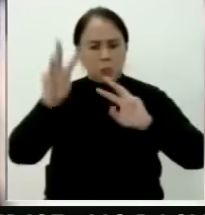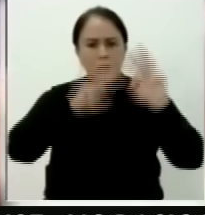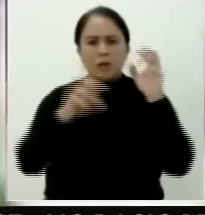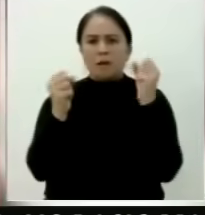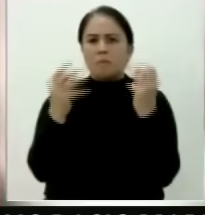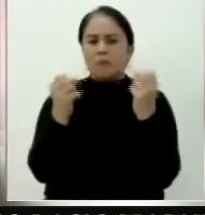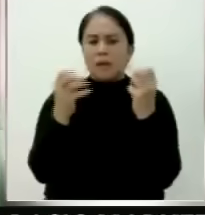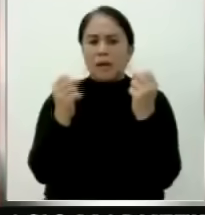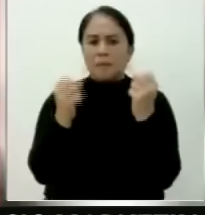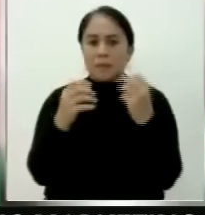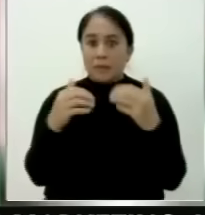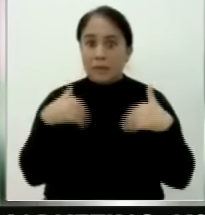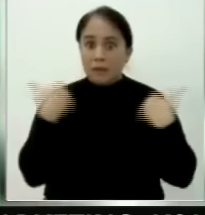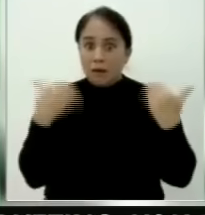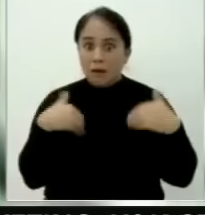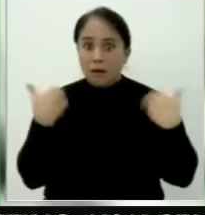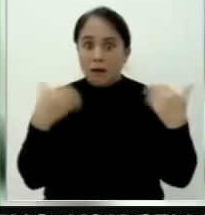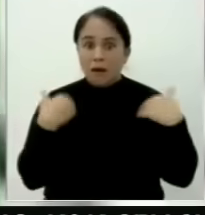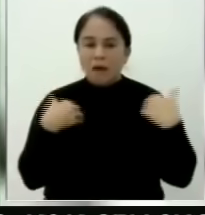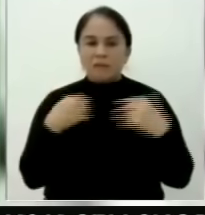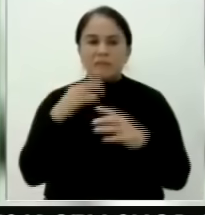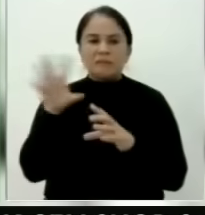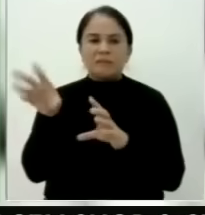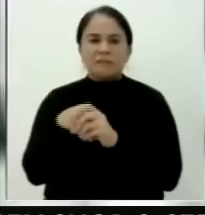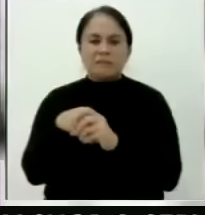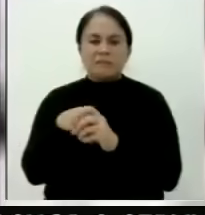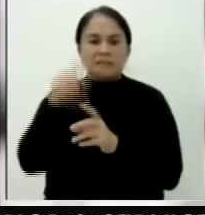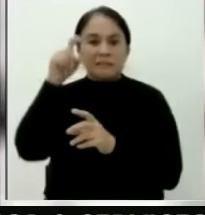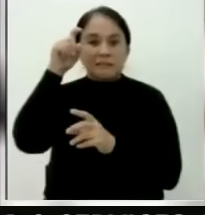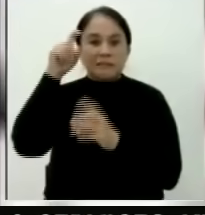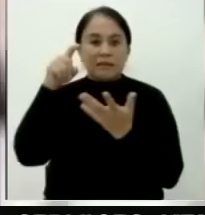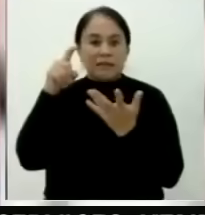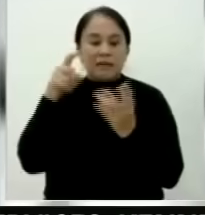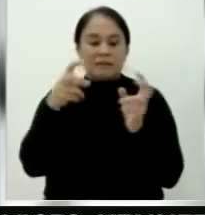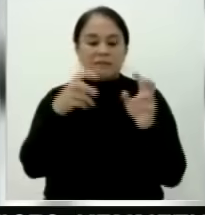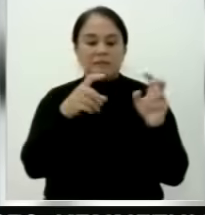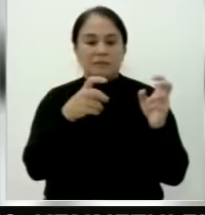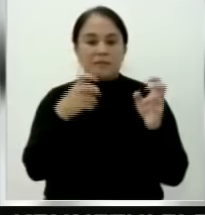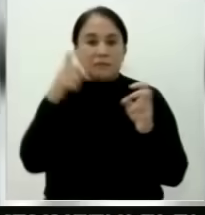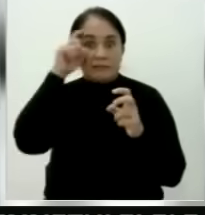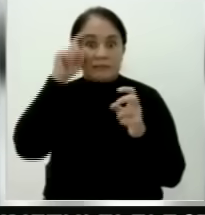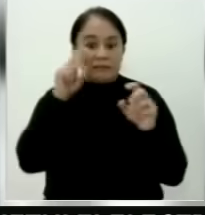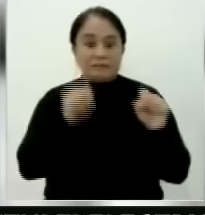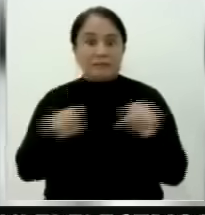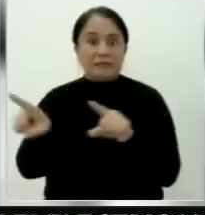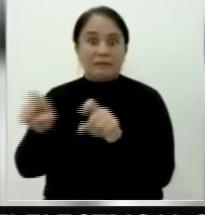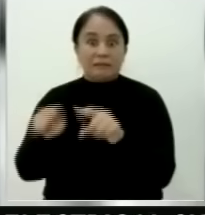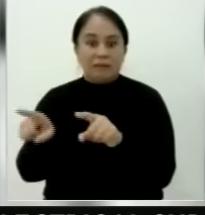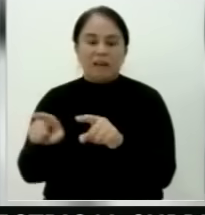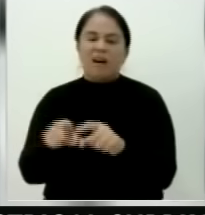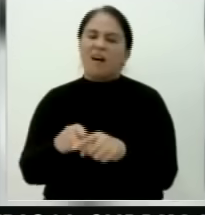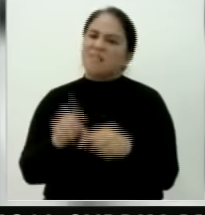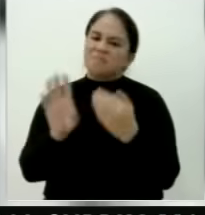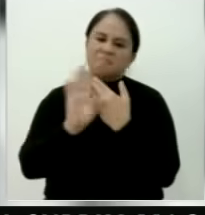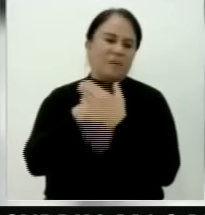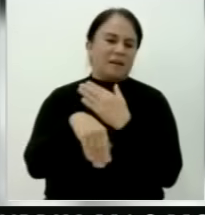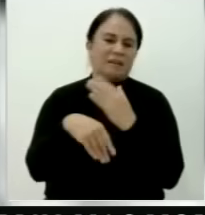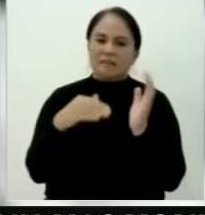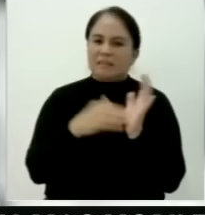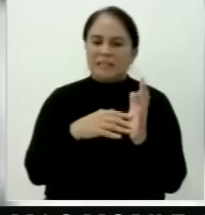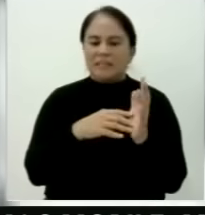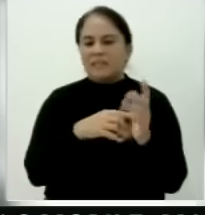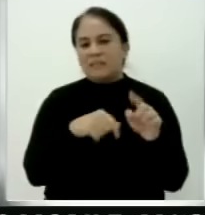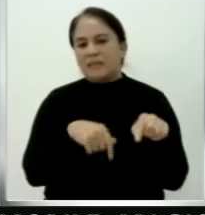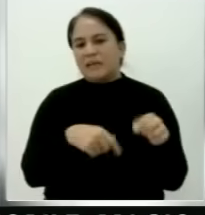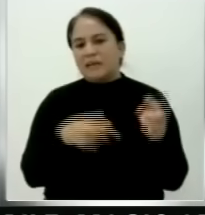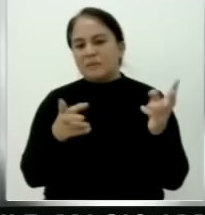ng mga menor de edad na nasasangkot sa trafficking in person na nag-aalok ng sex. Bumalik na naman po itong mga ganitong traditional. So may